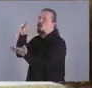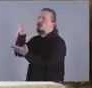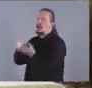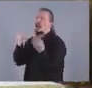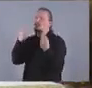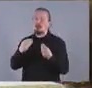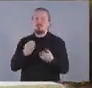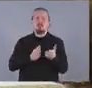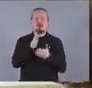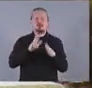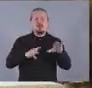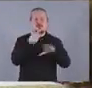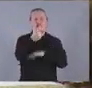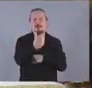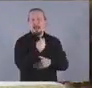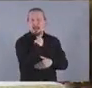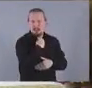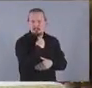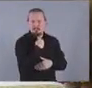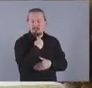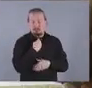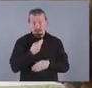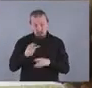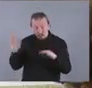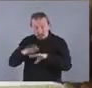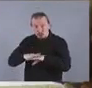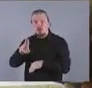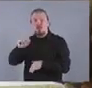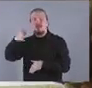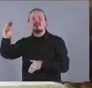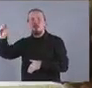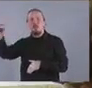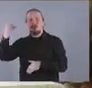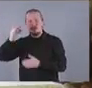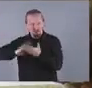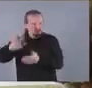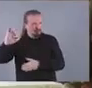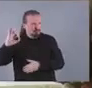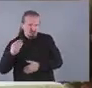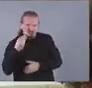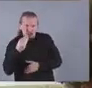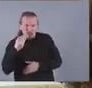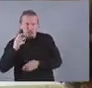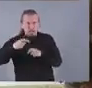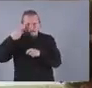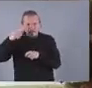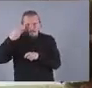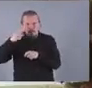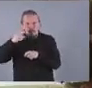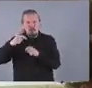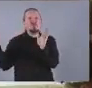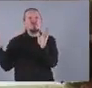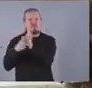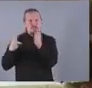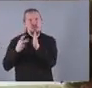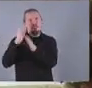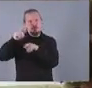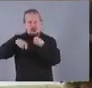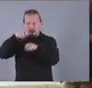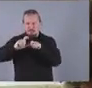durable. L'UNESCO porte pourtant des engagements en la matière qui prévoient l'évaluation et le suivi de l'impact environnemental des